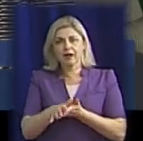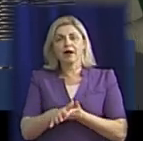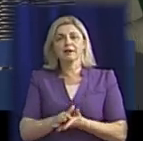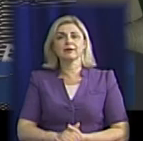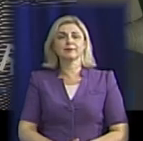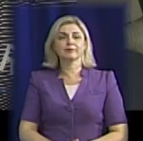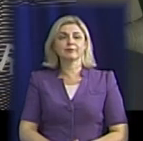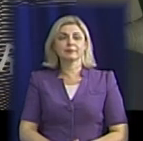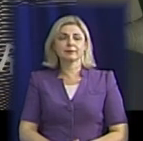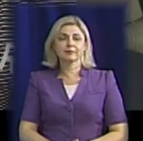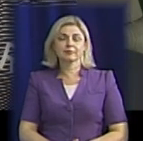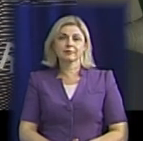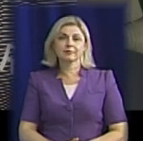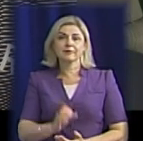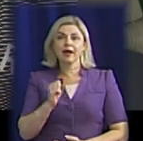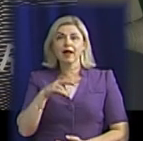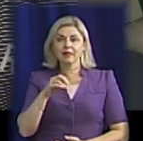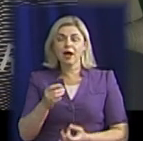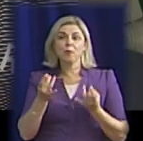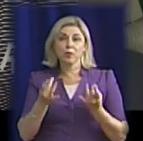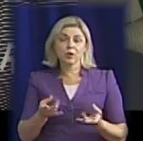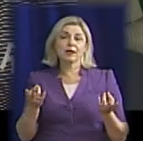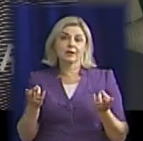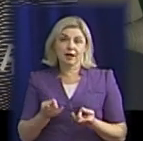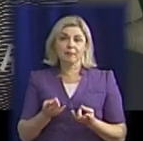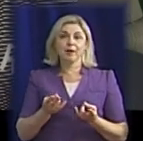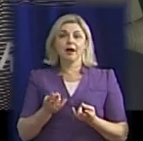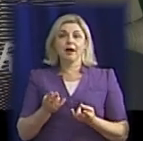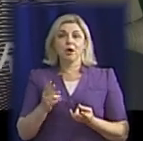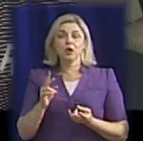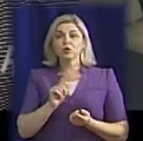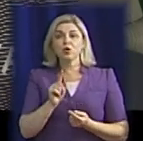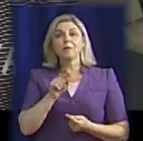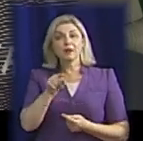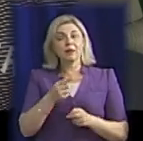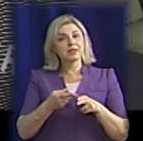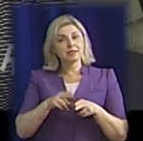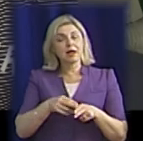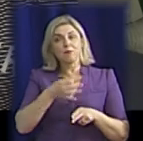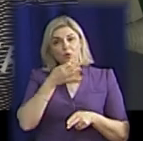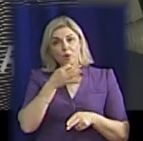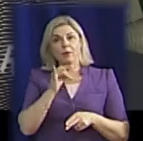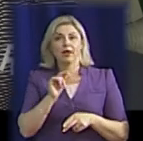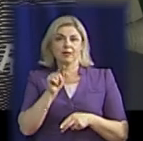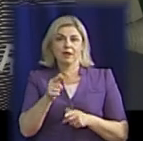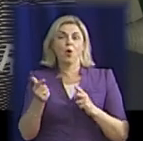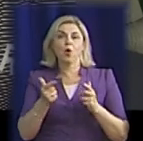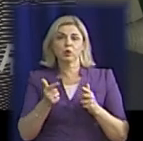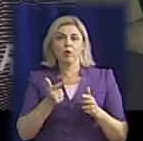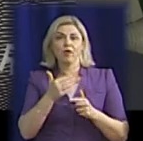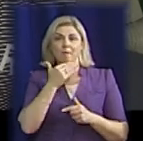на це ти витрачаєш, але просто треба тобі це, щоб подобалося, і ти готовий